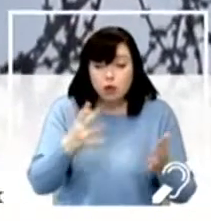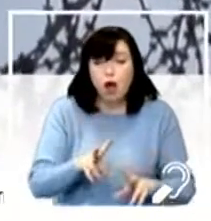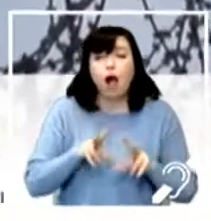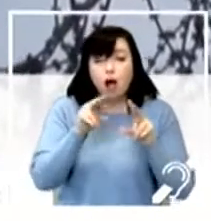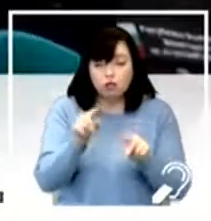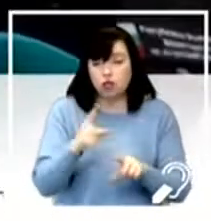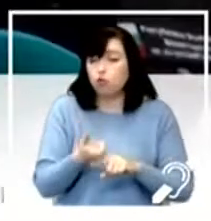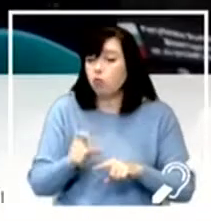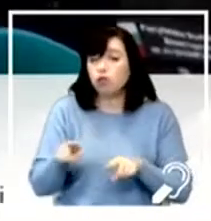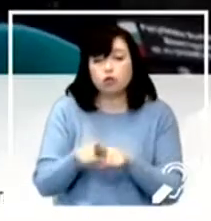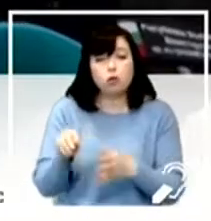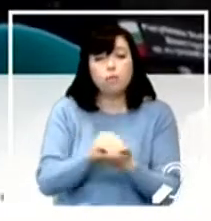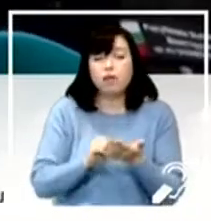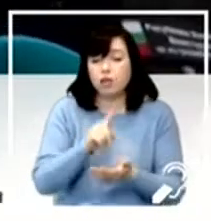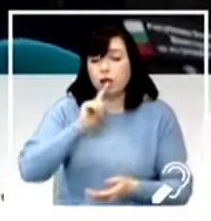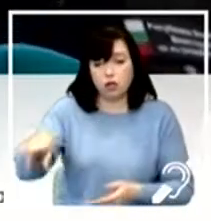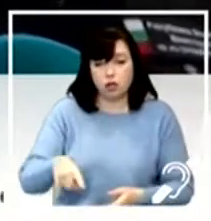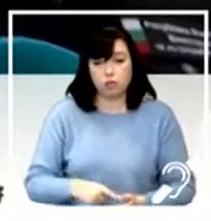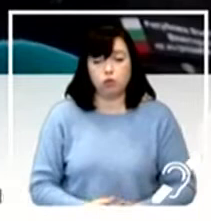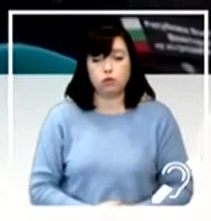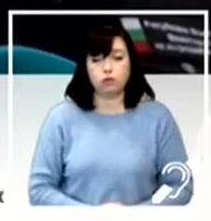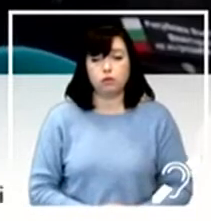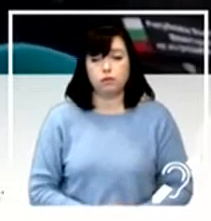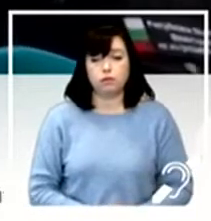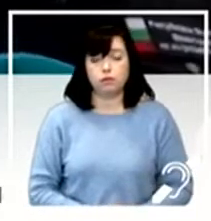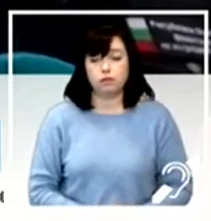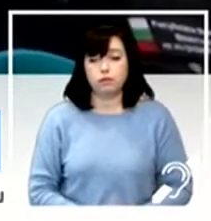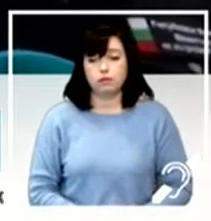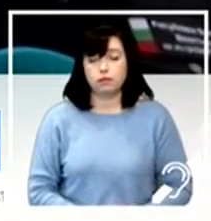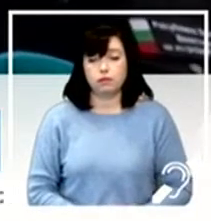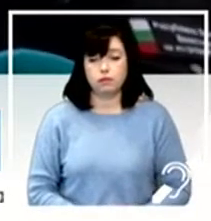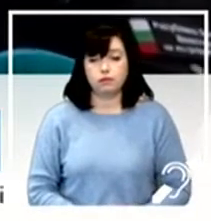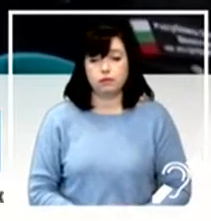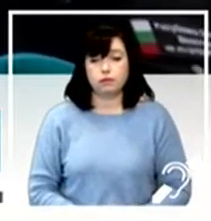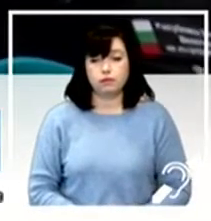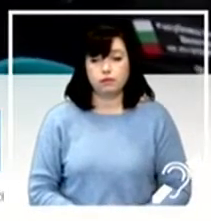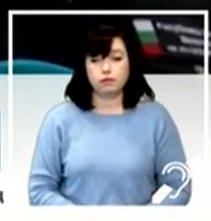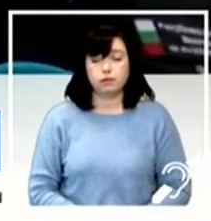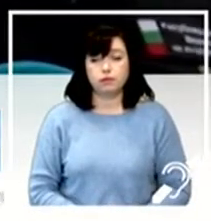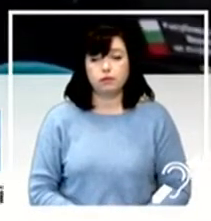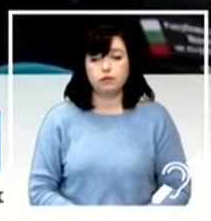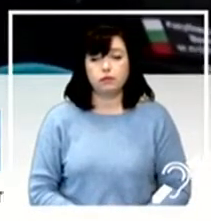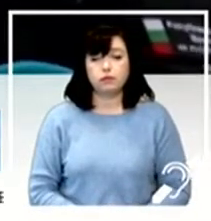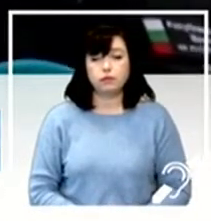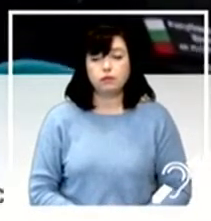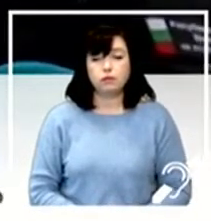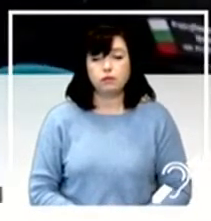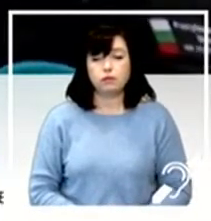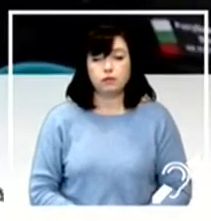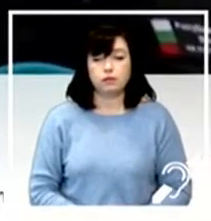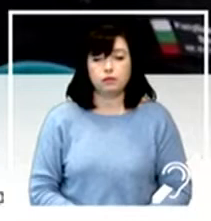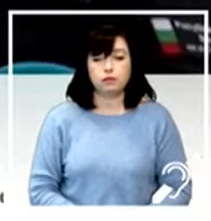și ultima. Dotucă ние сме се стремили нашите служители да изпълняват задълженията си без да причиняват